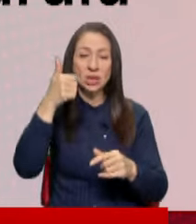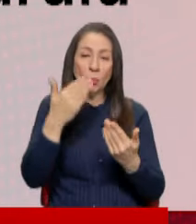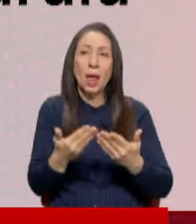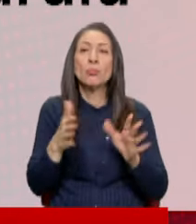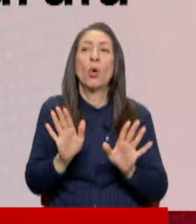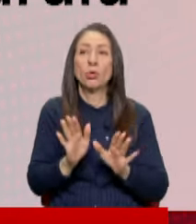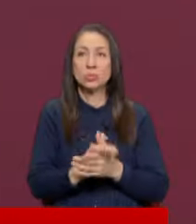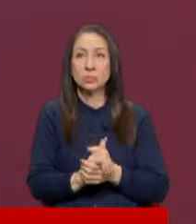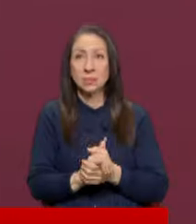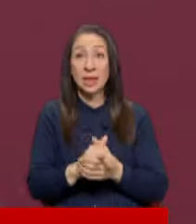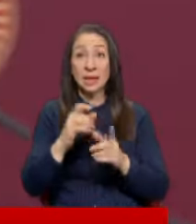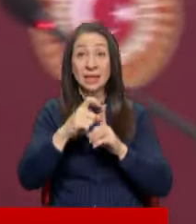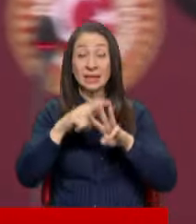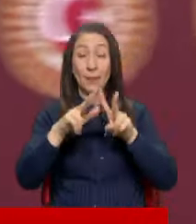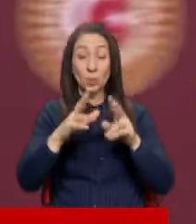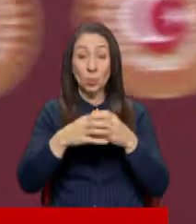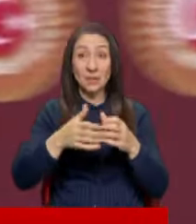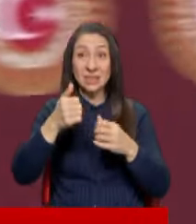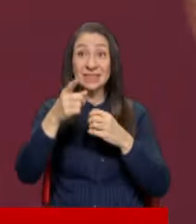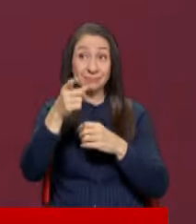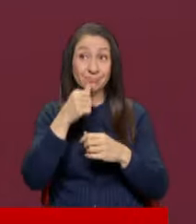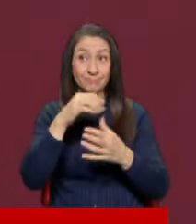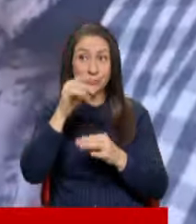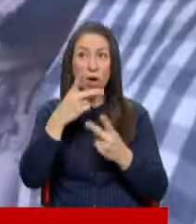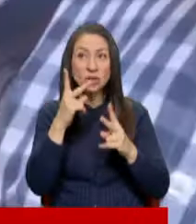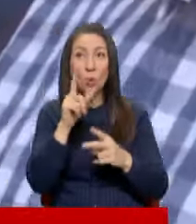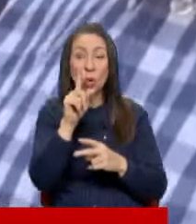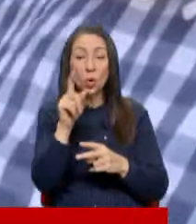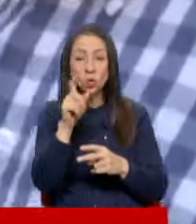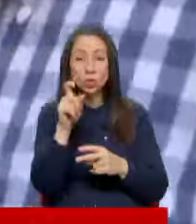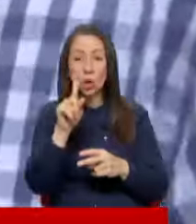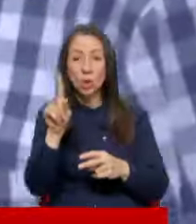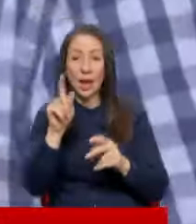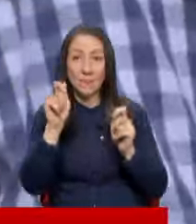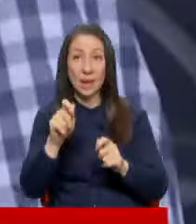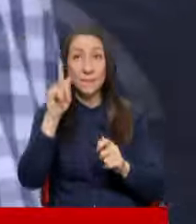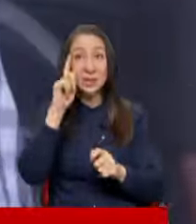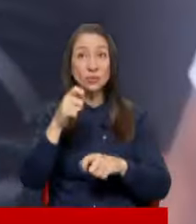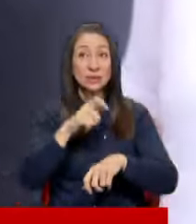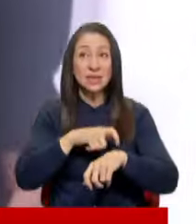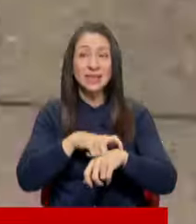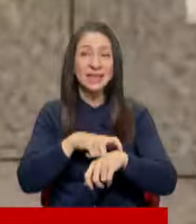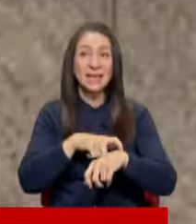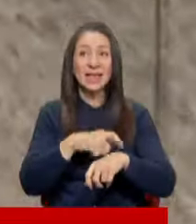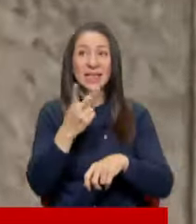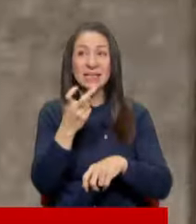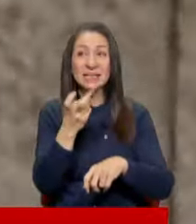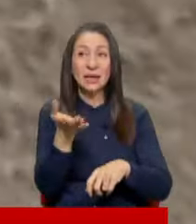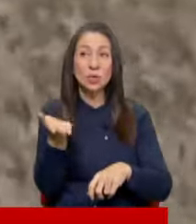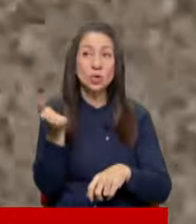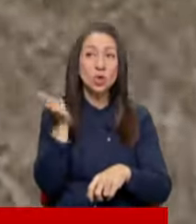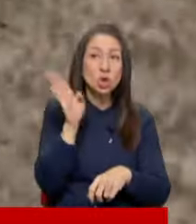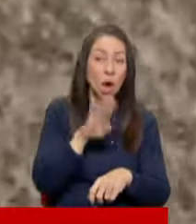Başkanı kabul etmiyor den Parti grup başkan vekili Sezai Temelli bu açıklamayı 1910'da yaptı başvuru saatinin üzerinden iki saat